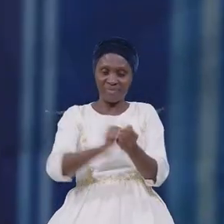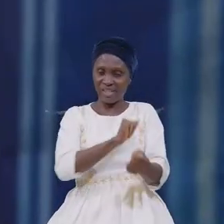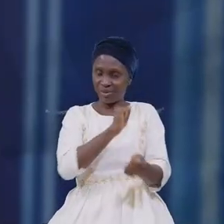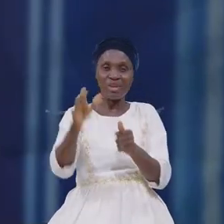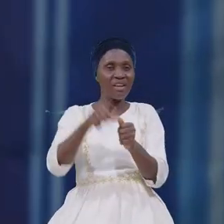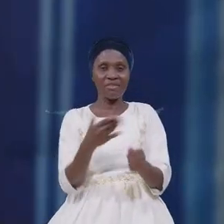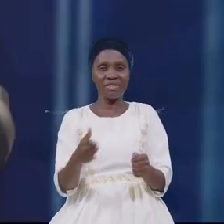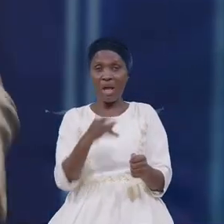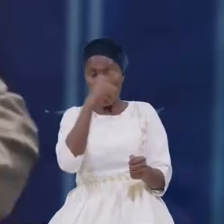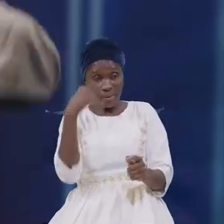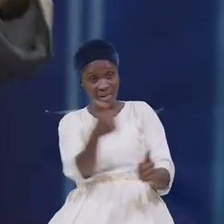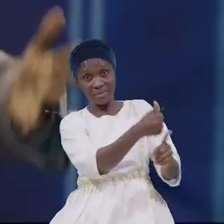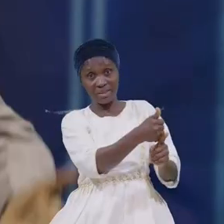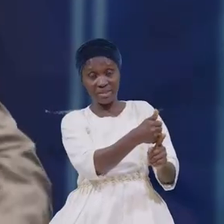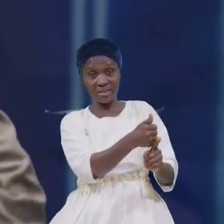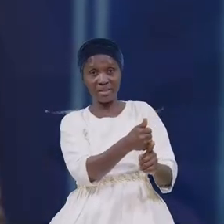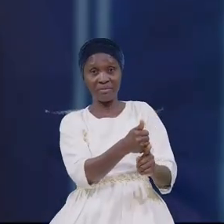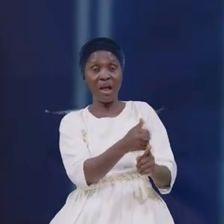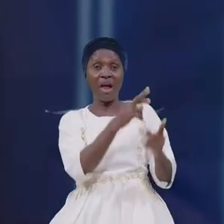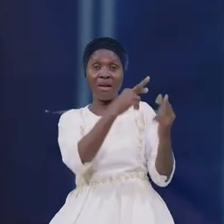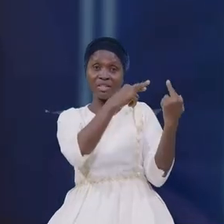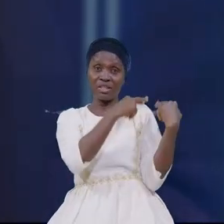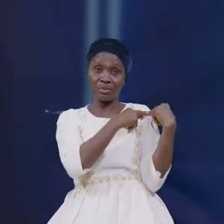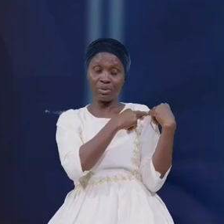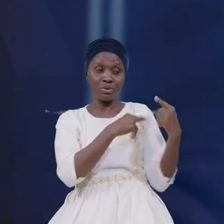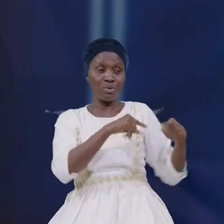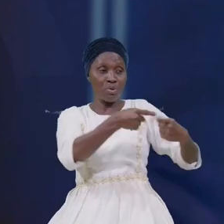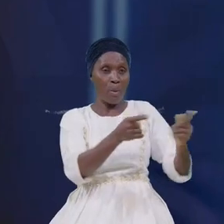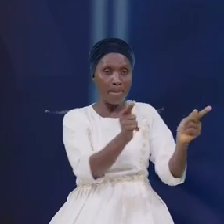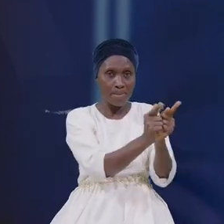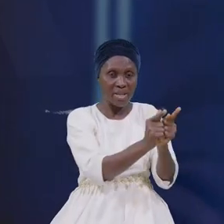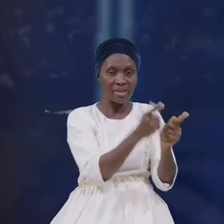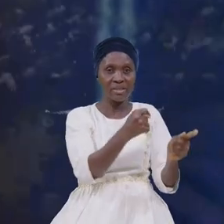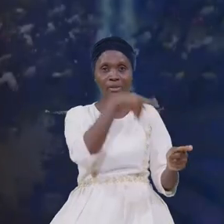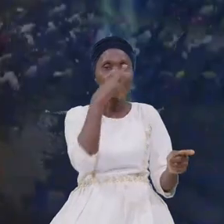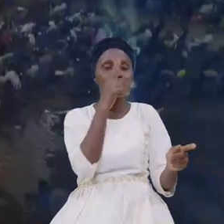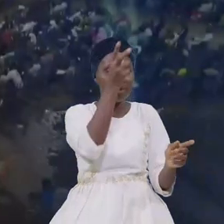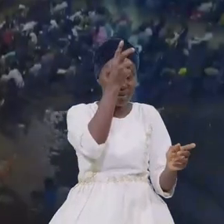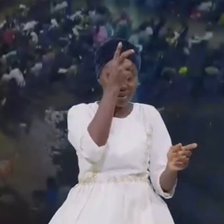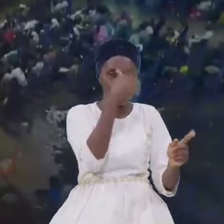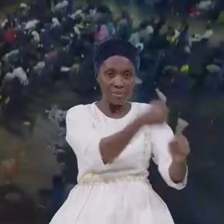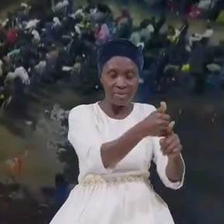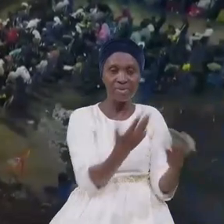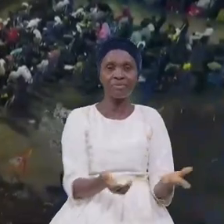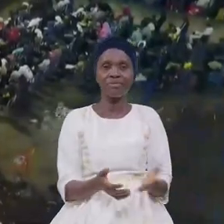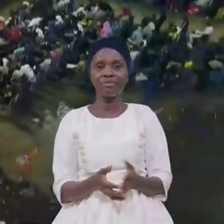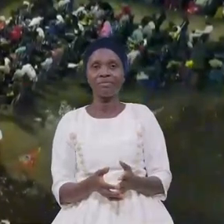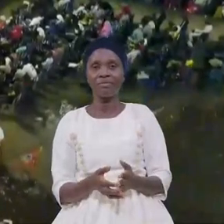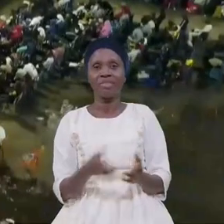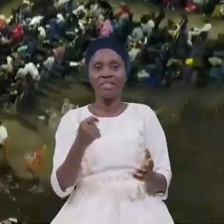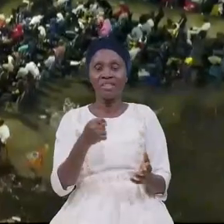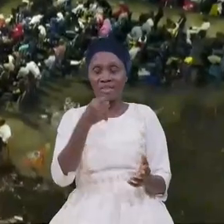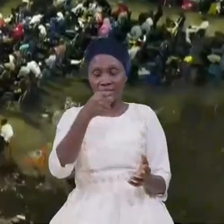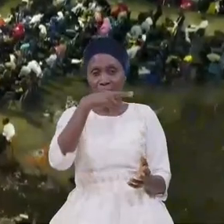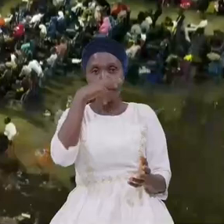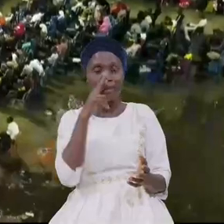que eux-mêmes se sont vendus à Satan. Ils sont allés se livrer aux voleurs. Le